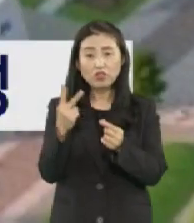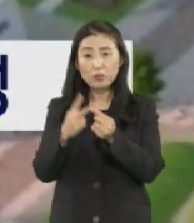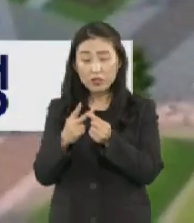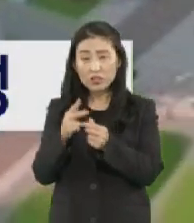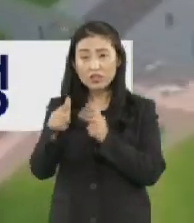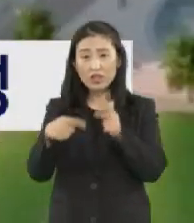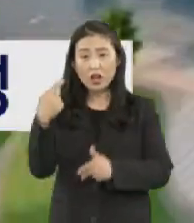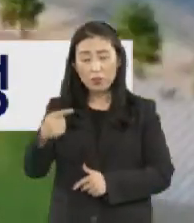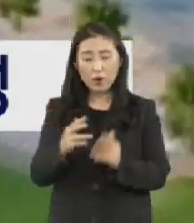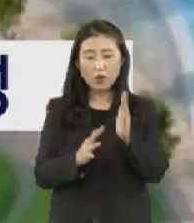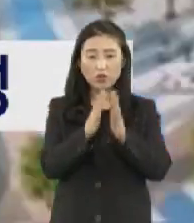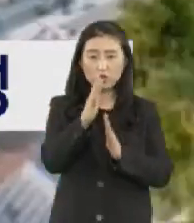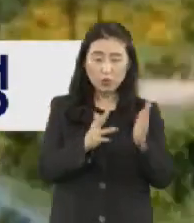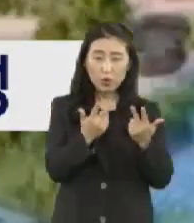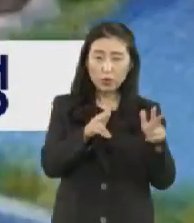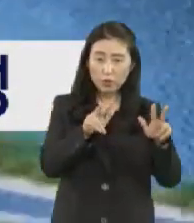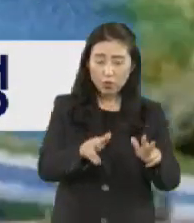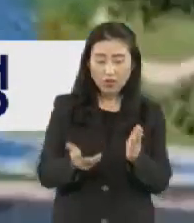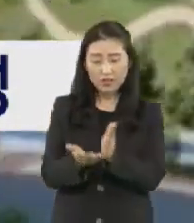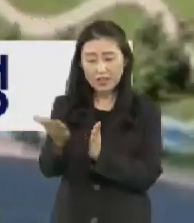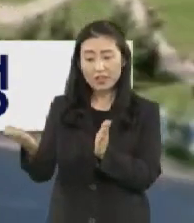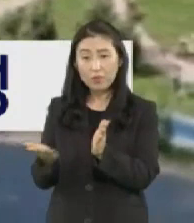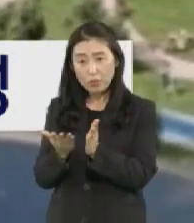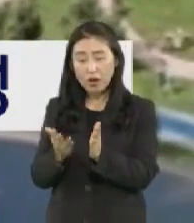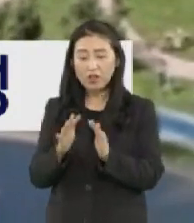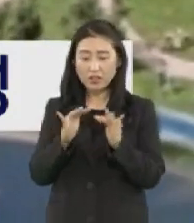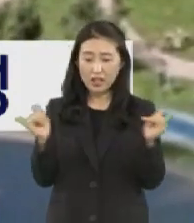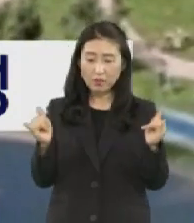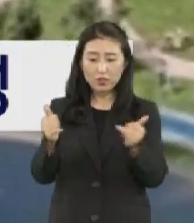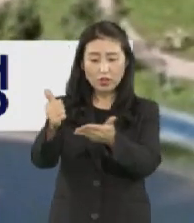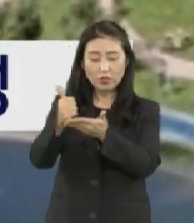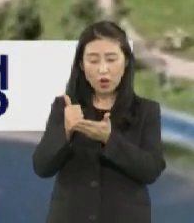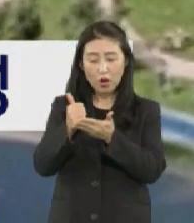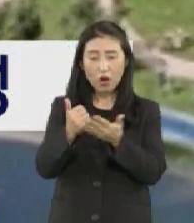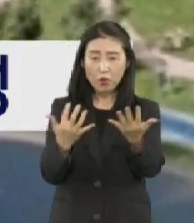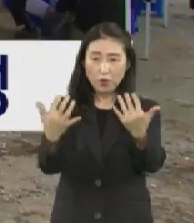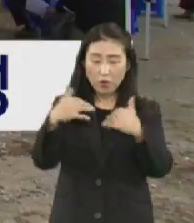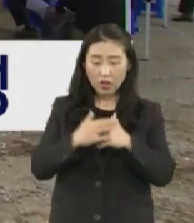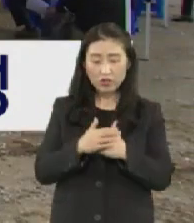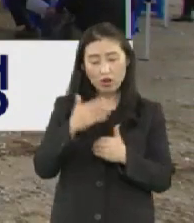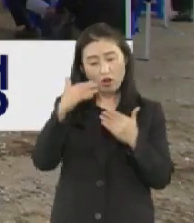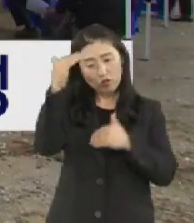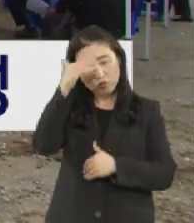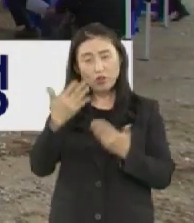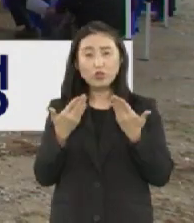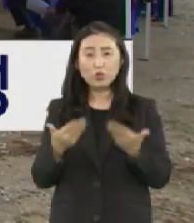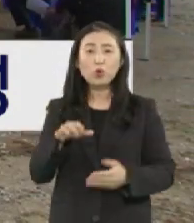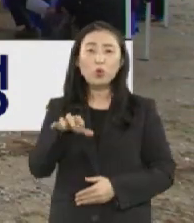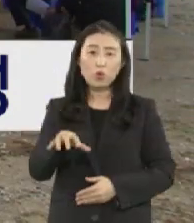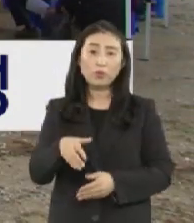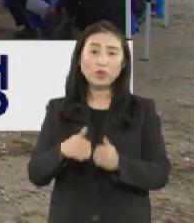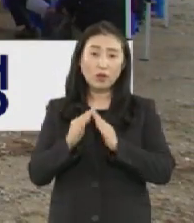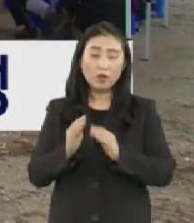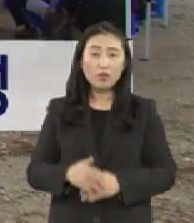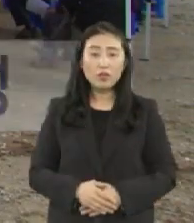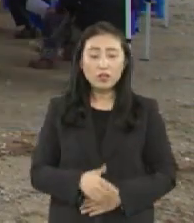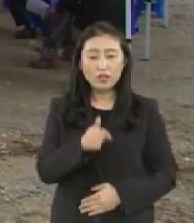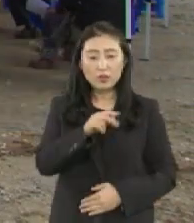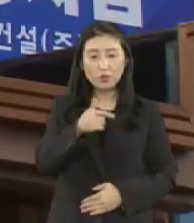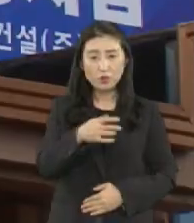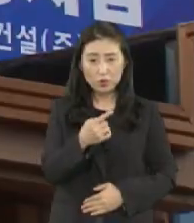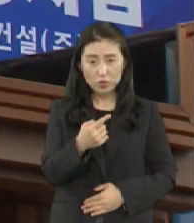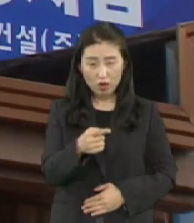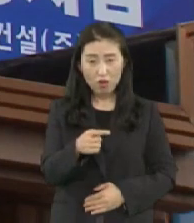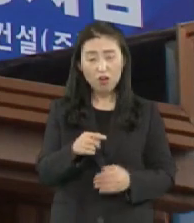수목원과 생태연못 등 방문객들이 장씨가 머물 수 있는 휴식 공간 중심으로 추진됩니다 아울러 김 종 사